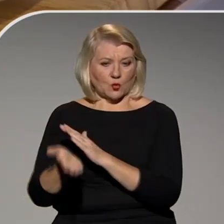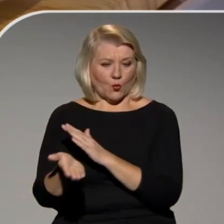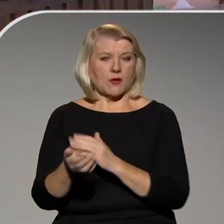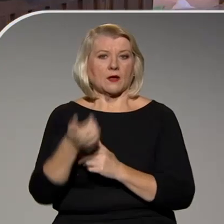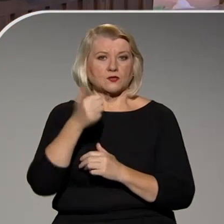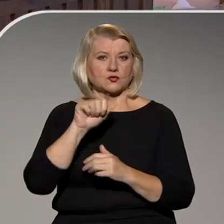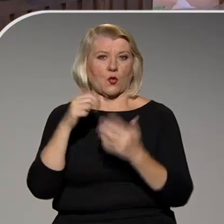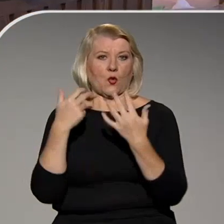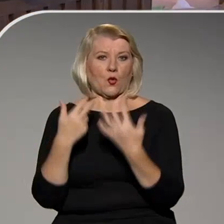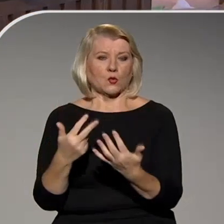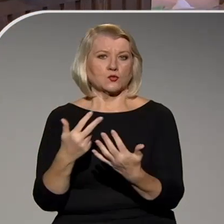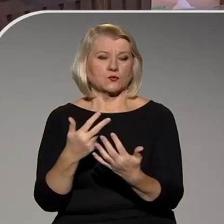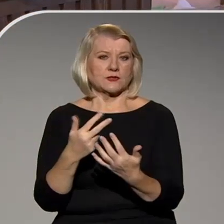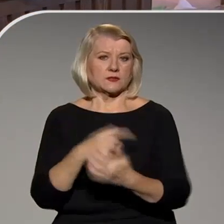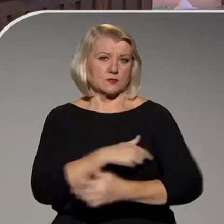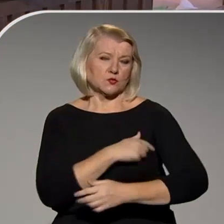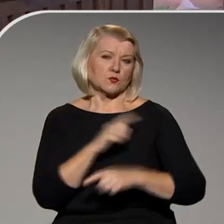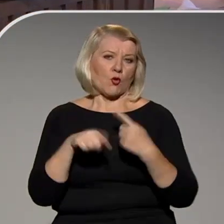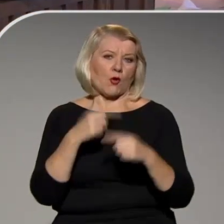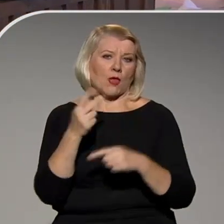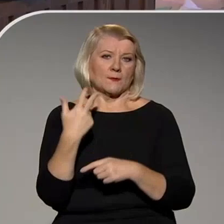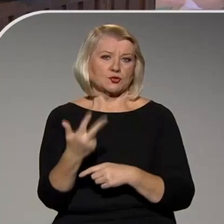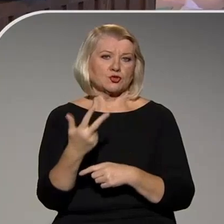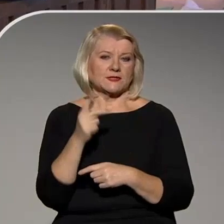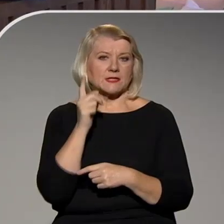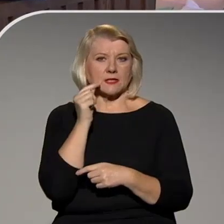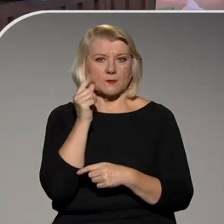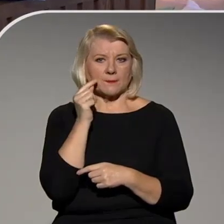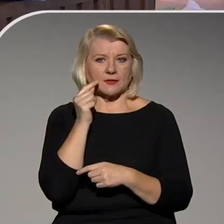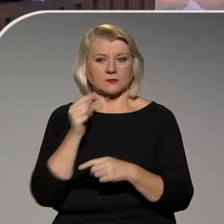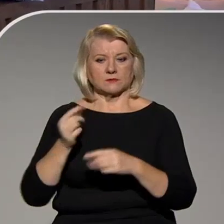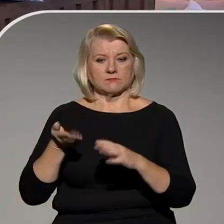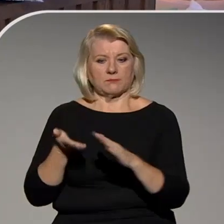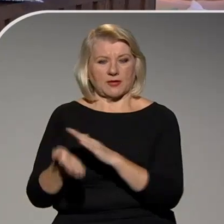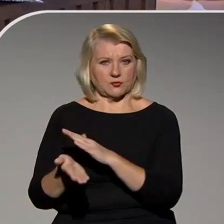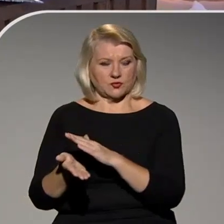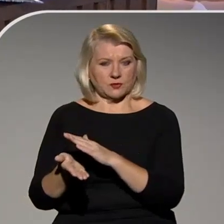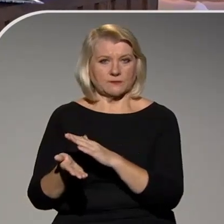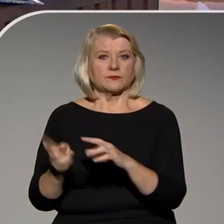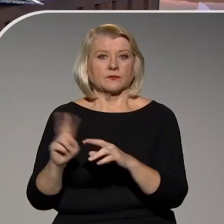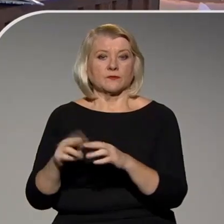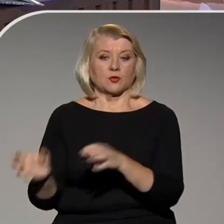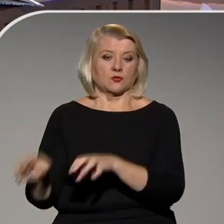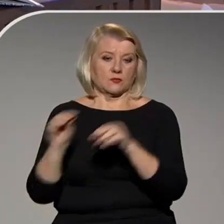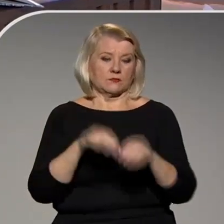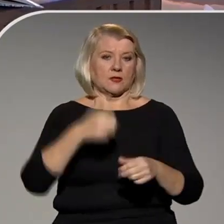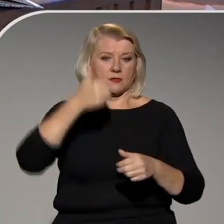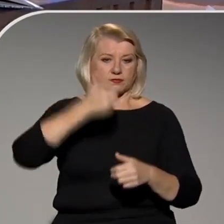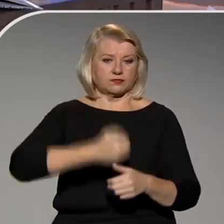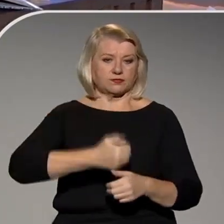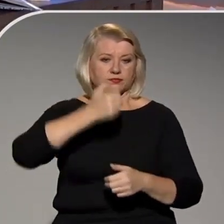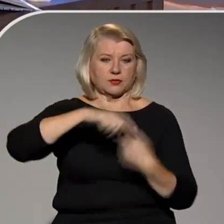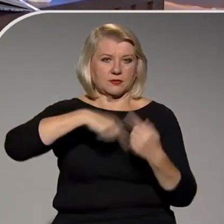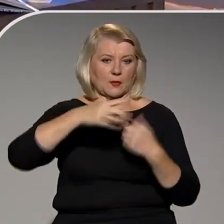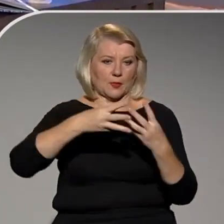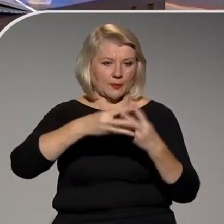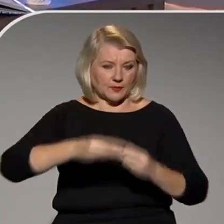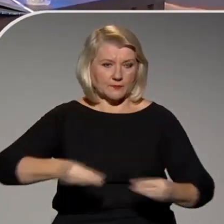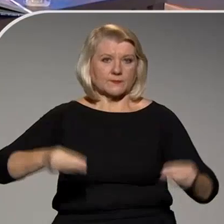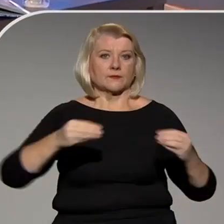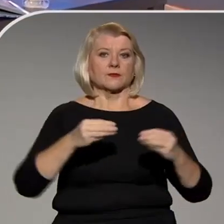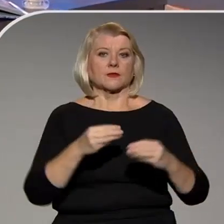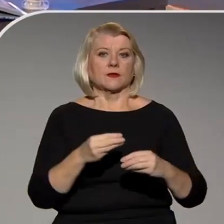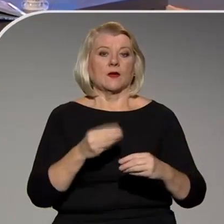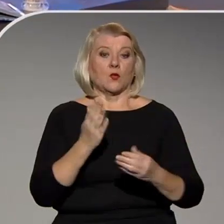180 stupňů zhruba 30 minut ogriluju, pak ji rozmixuju výkonným mixérem a v